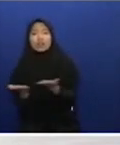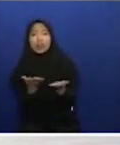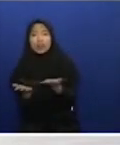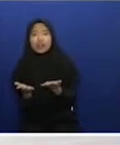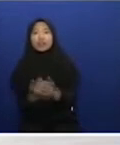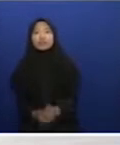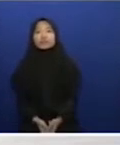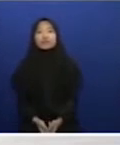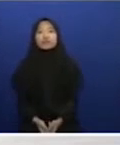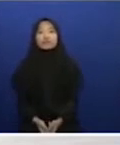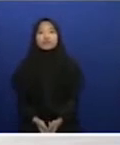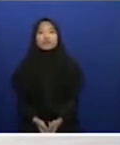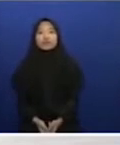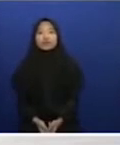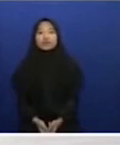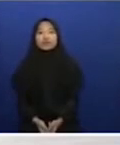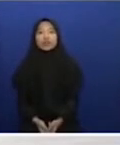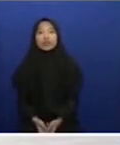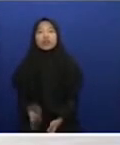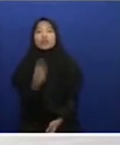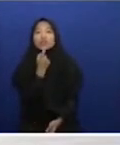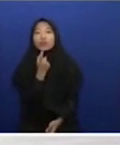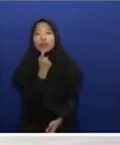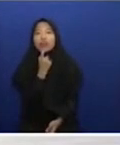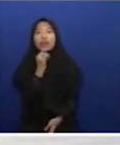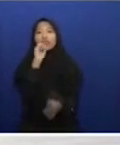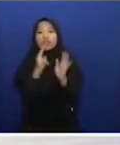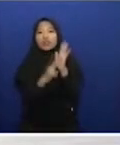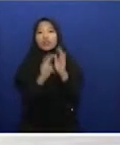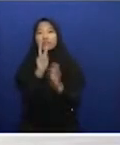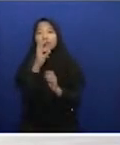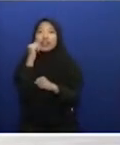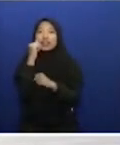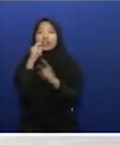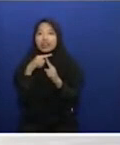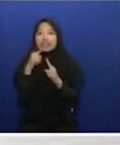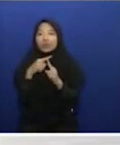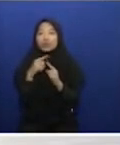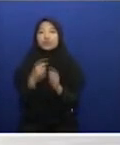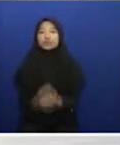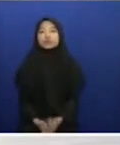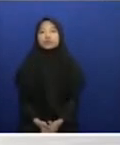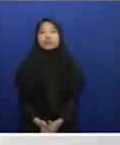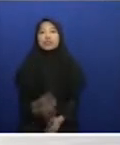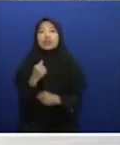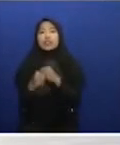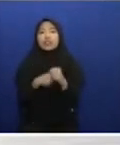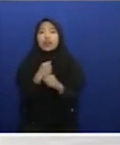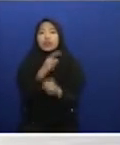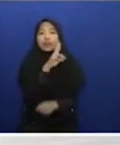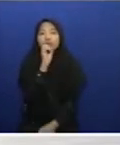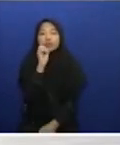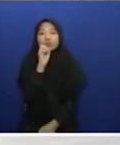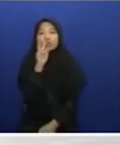besar di luar Pulau Jawa ketimbang di Jawa. Dan di 2023